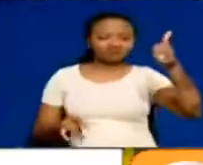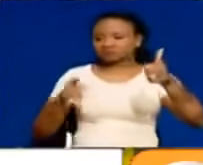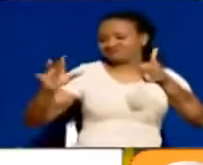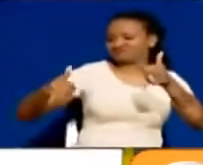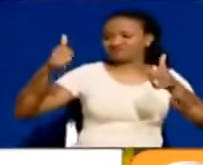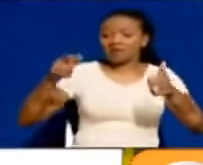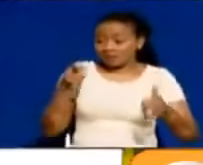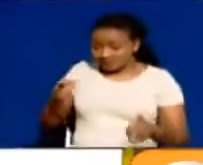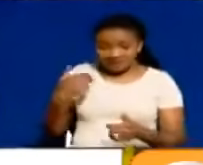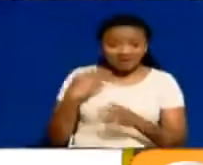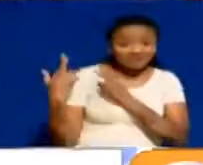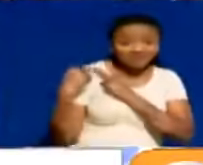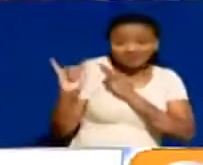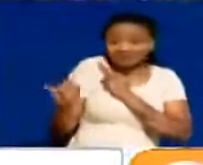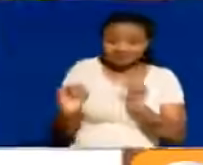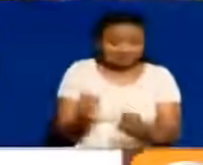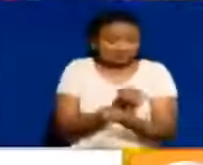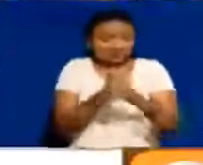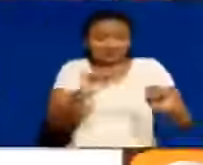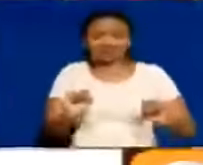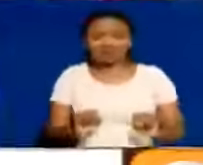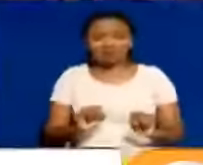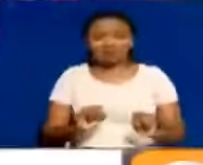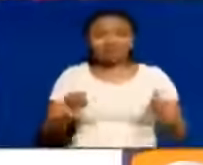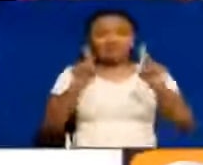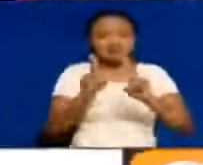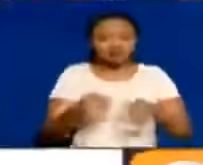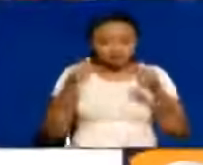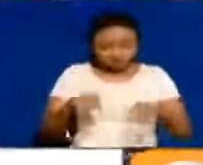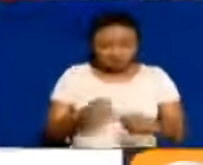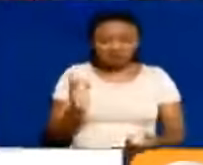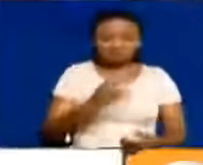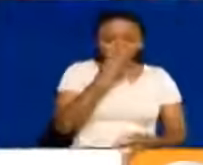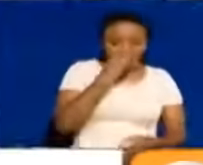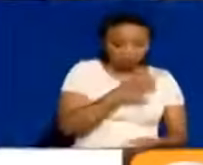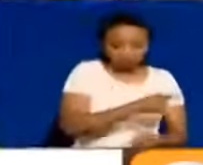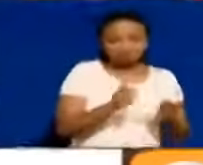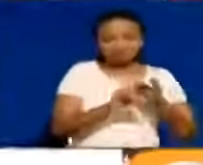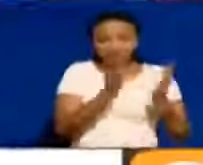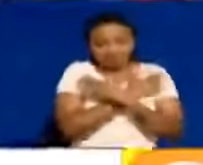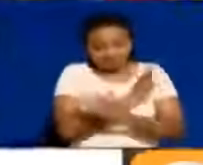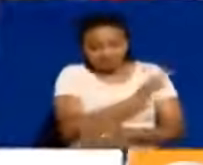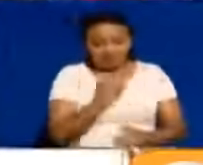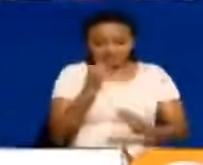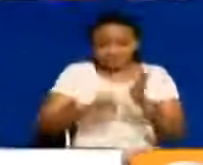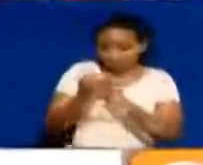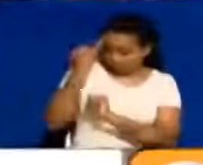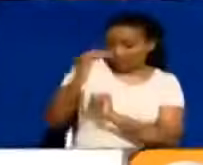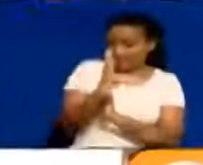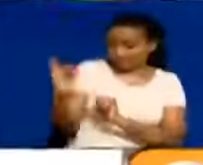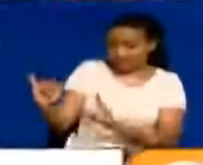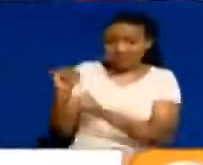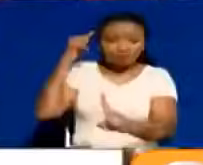rais 2020, hawezi. Kwa mara nyingine tena naibu wa rais na wandani wake wamedai kuwa mchakato wa kubadili katiba